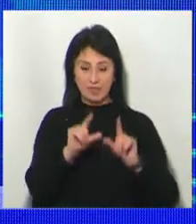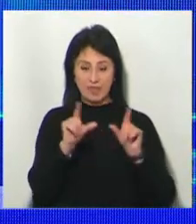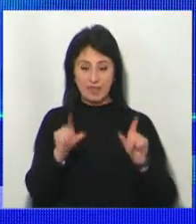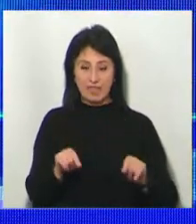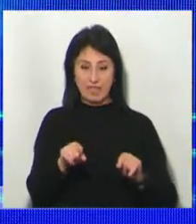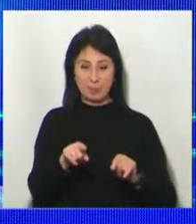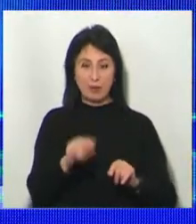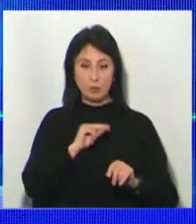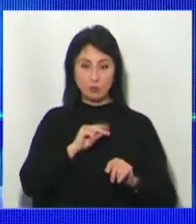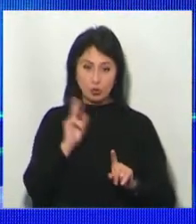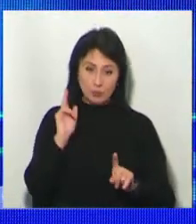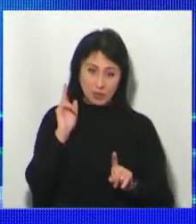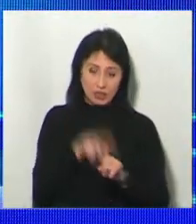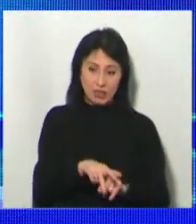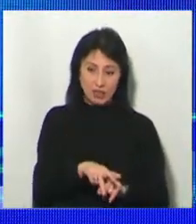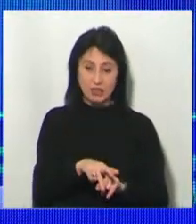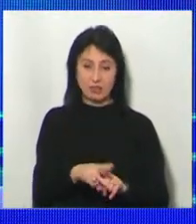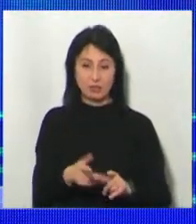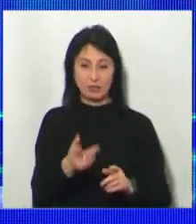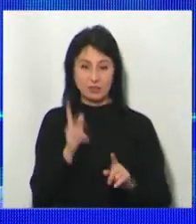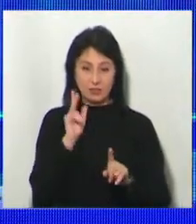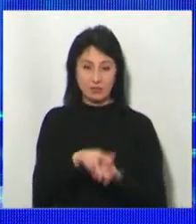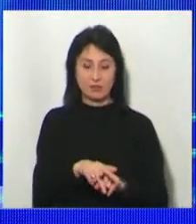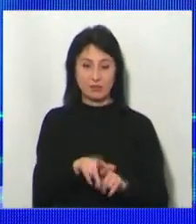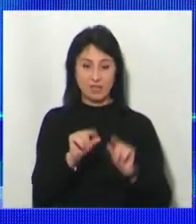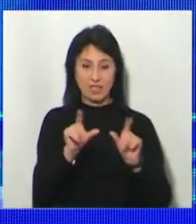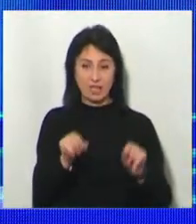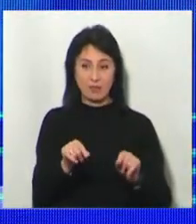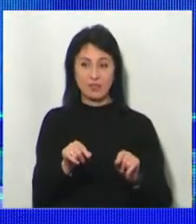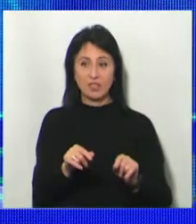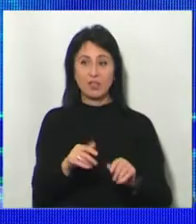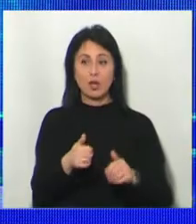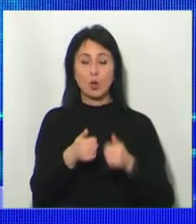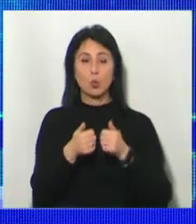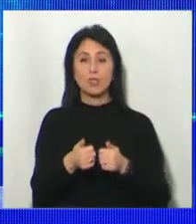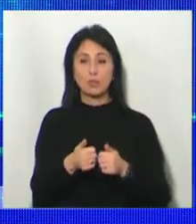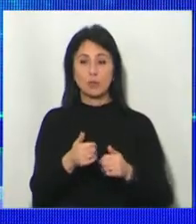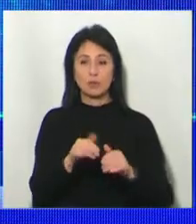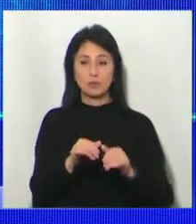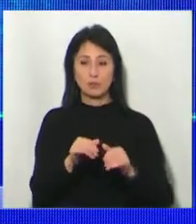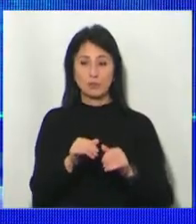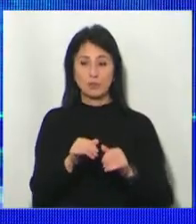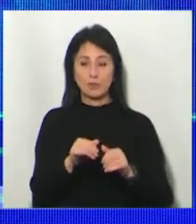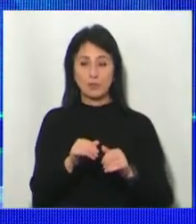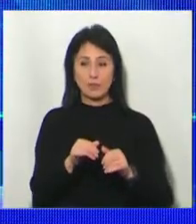თირკმელების საშუალებით ხელს უშლის პურინების გამოყოფას ორგანიზმში, შესაბამისად ხელს უწყობს პურინების